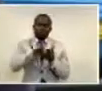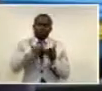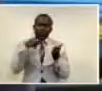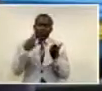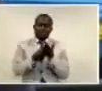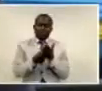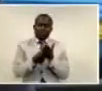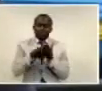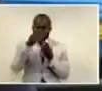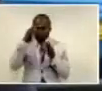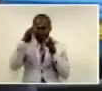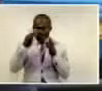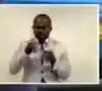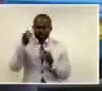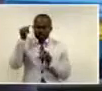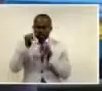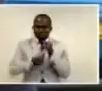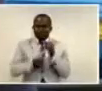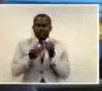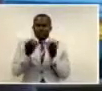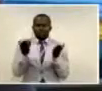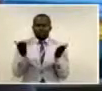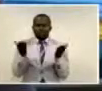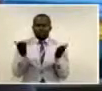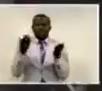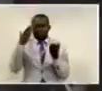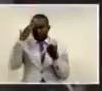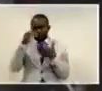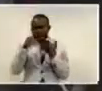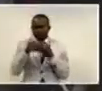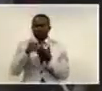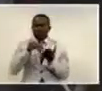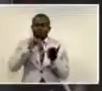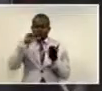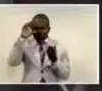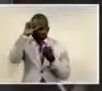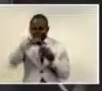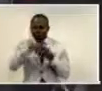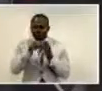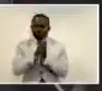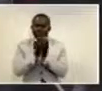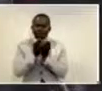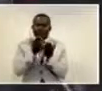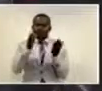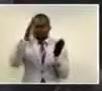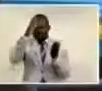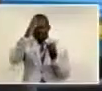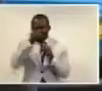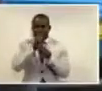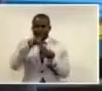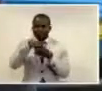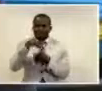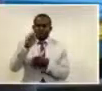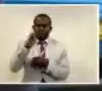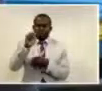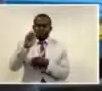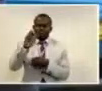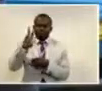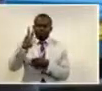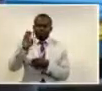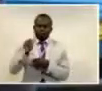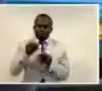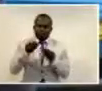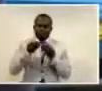dutsinzwe ariwo mwanzuro wa nyuma ngo kubera yuko batubuze mu bitabo aho papa yakoraga muri burarirwa kandi dufite ibyangombwa